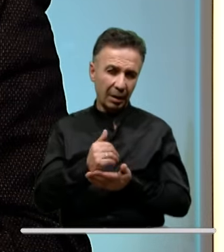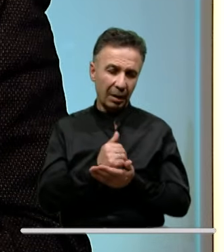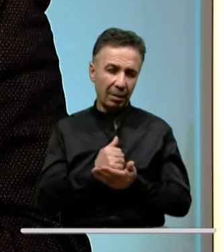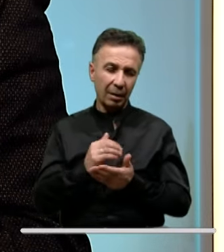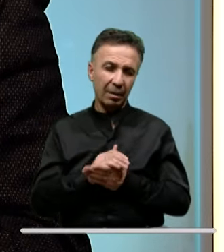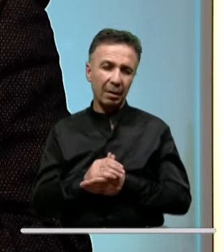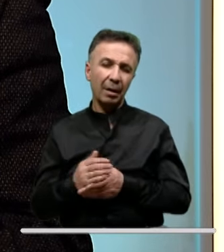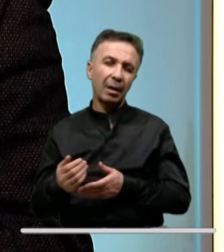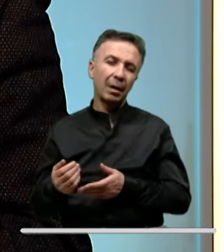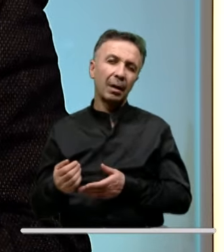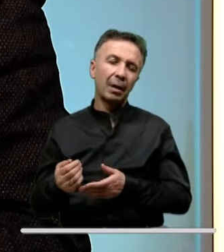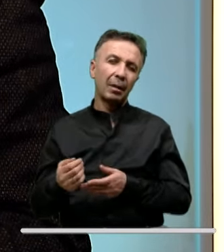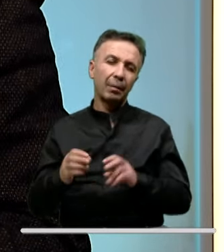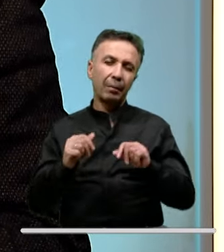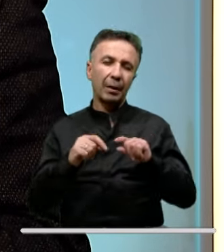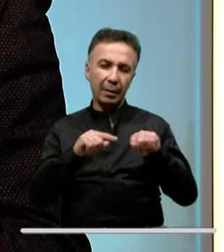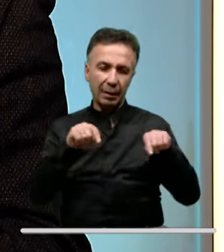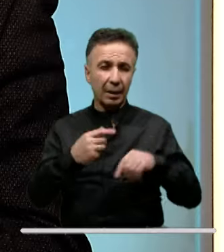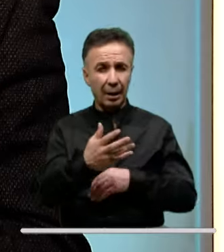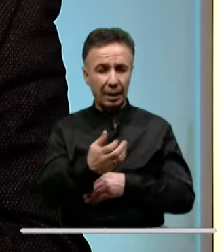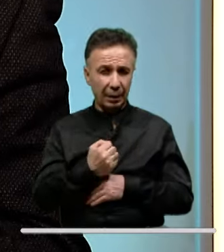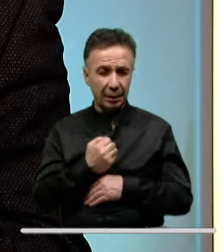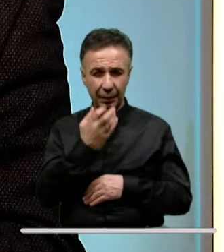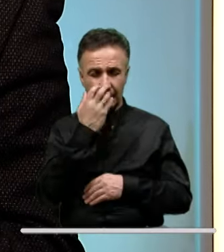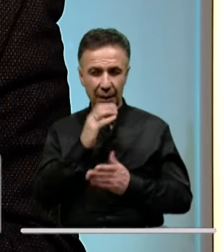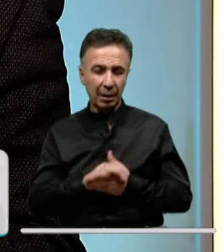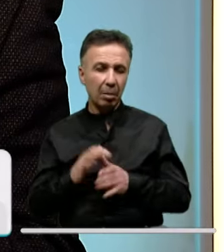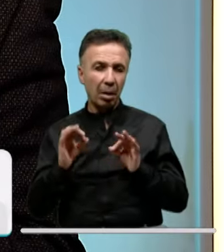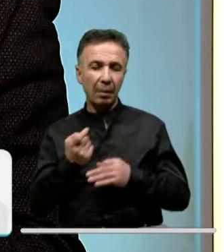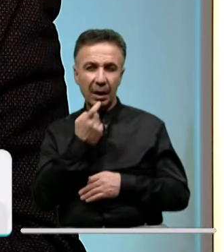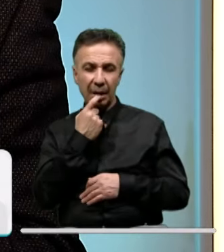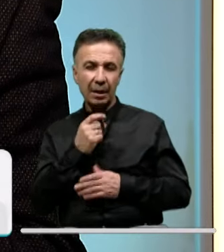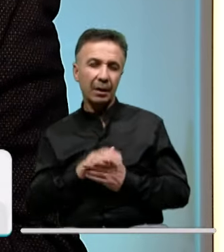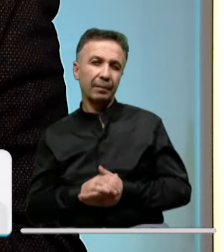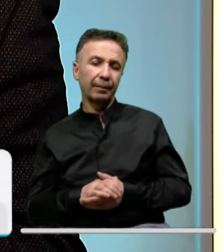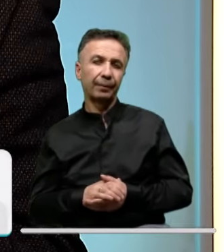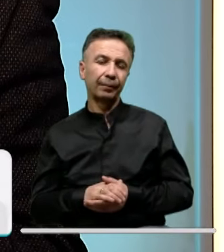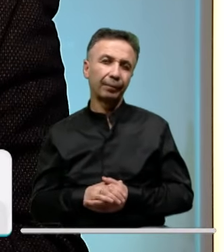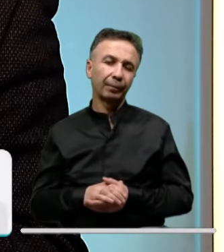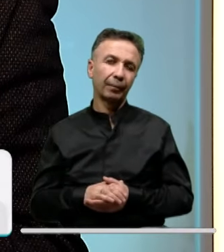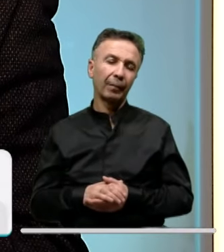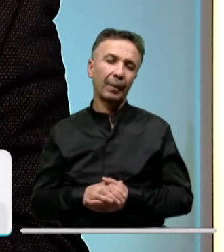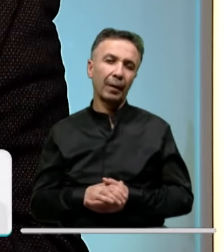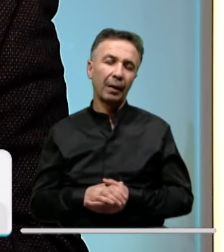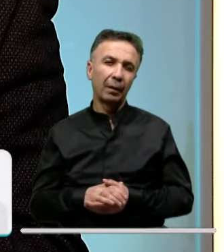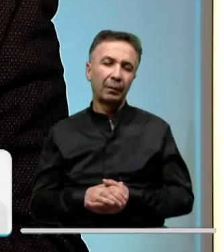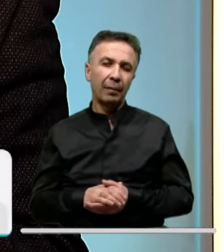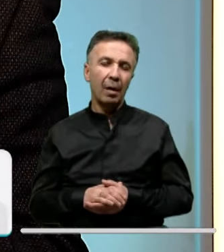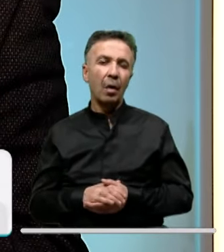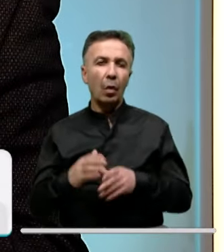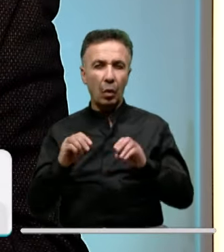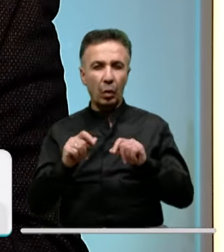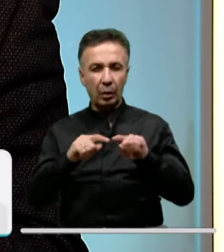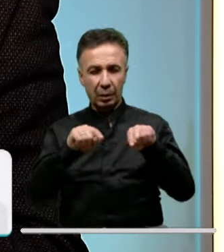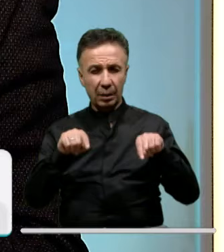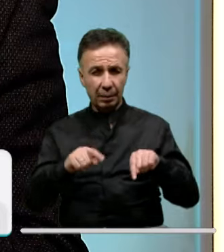taşınmaza yatırırsınız ve uygun zamanı beklersiniz. Ama onun her yılı elinizde şöyle düşünün. O akara, o taşınmaza